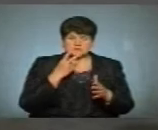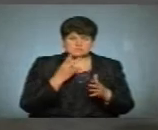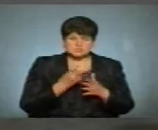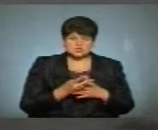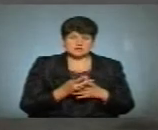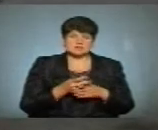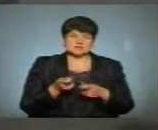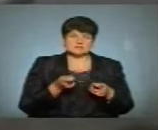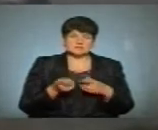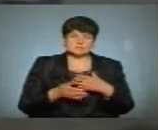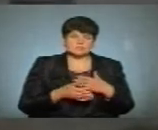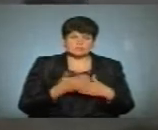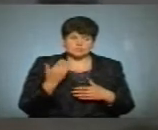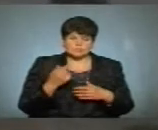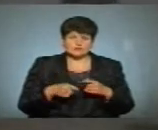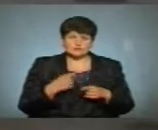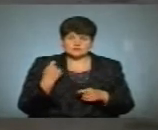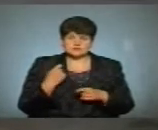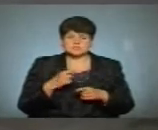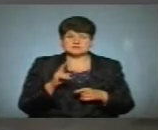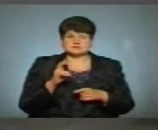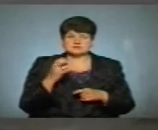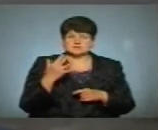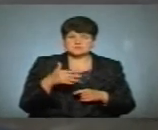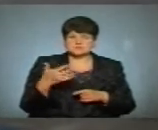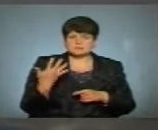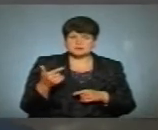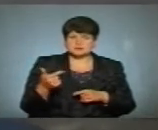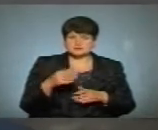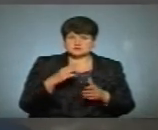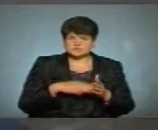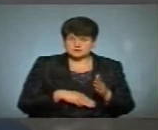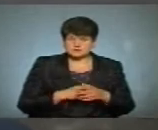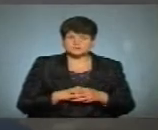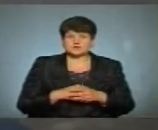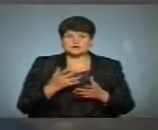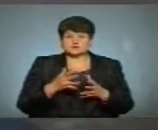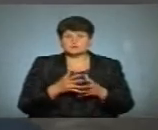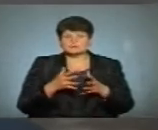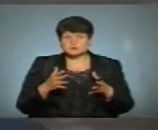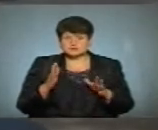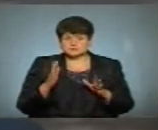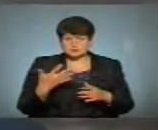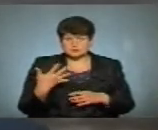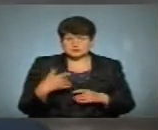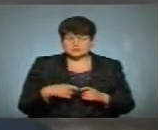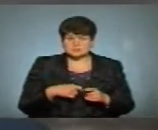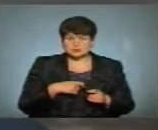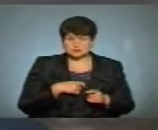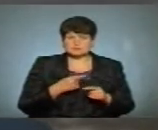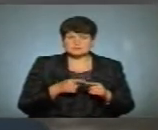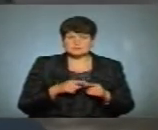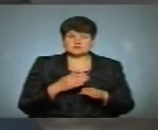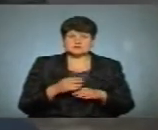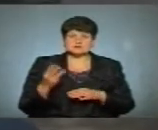про адміністративні правопорушення, суму штрафу передбачає в розмірі 255 гривень. Якщо перевищення становить більше ніж 50 км, це вже